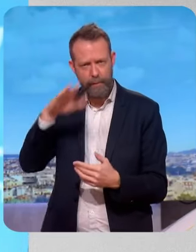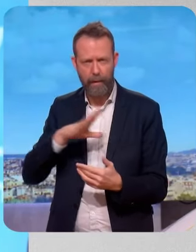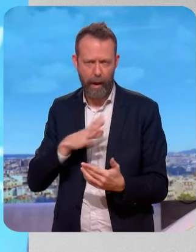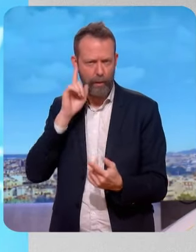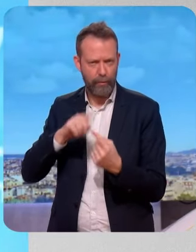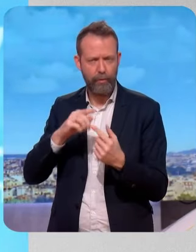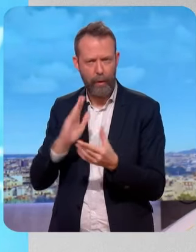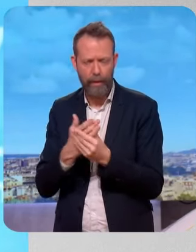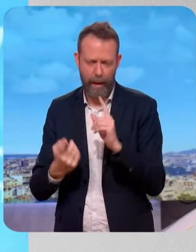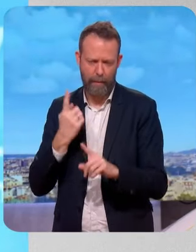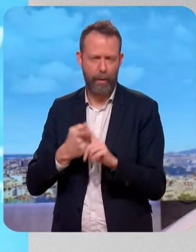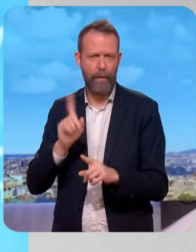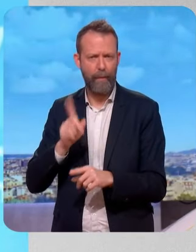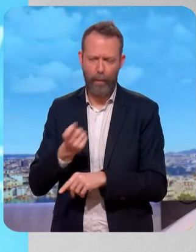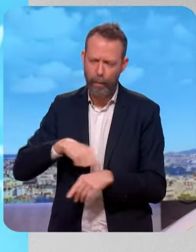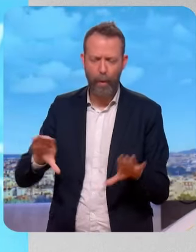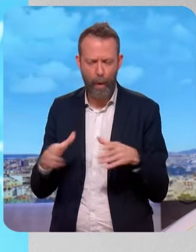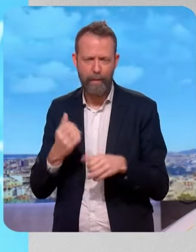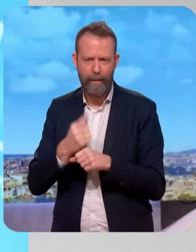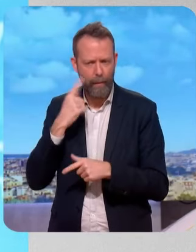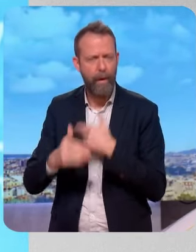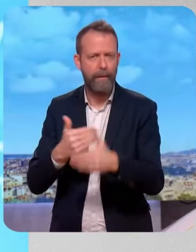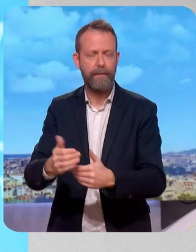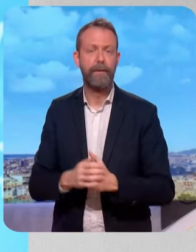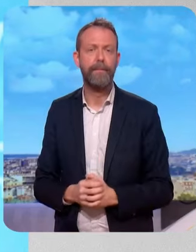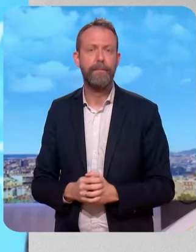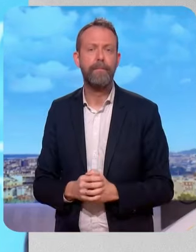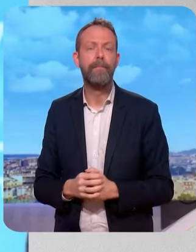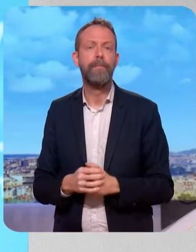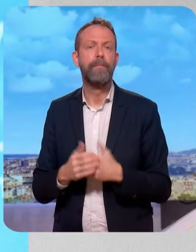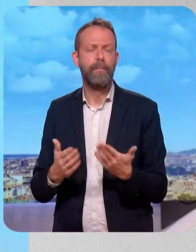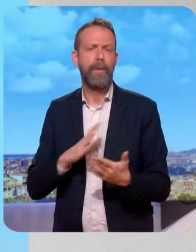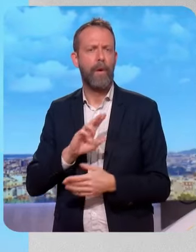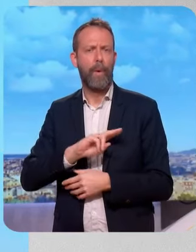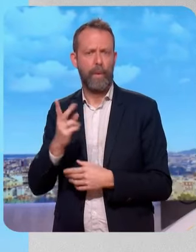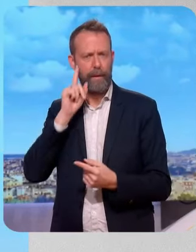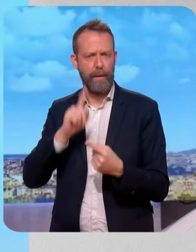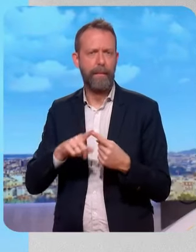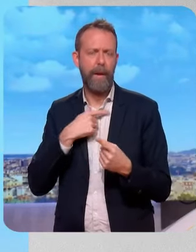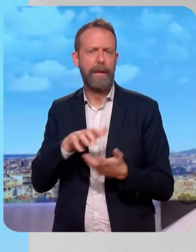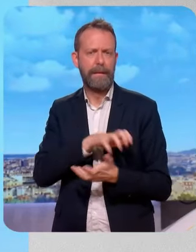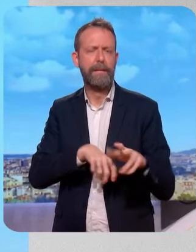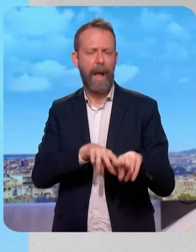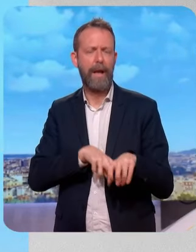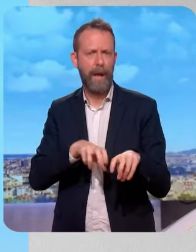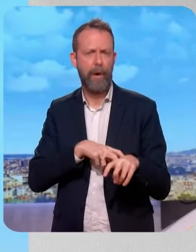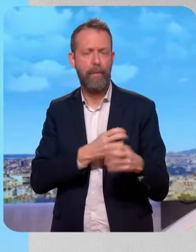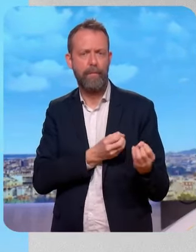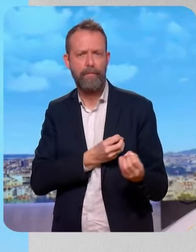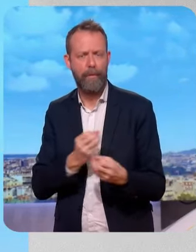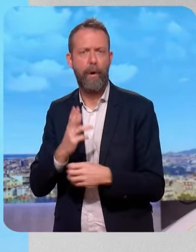l'éducation nationale. Mettons-nous tous au travail collectivement pour avancer. Il y a un sujet donc, qui a été la crise agricole, qui a fait